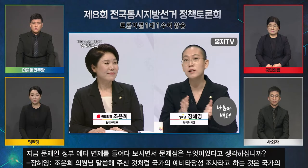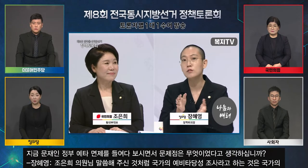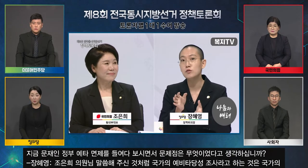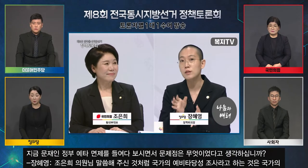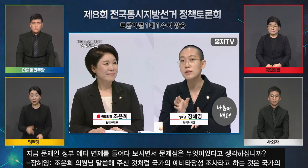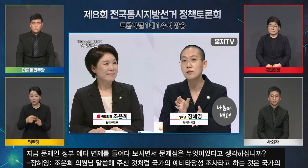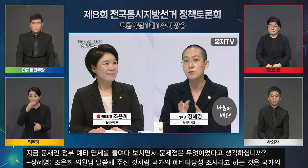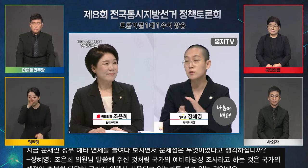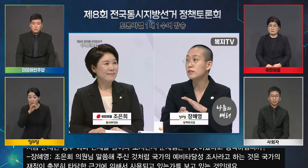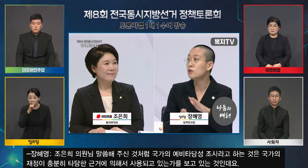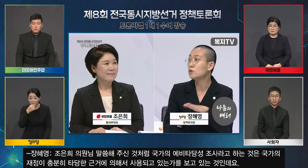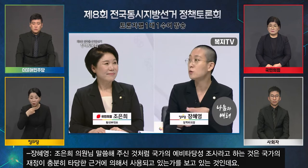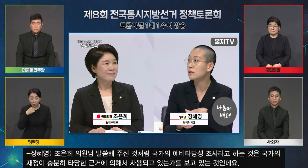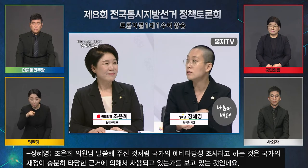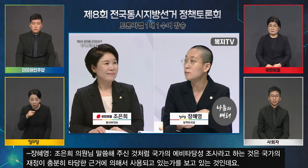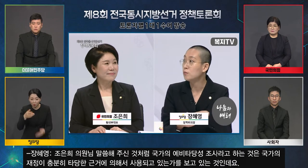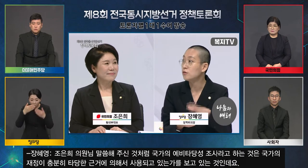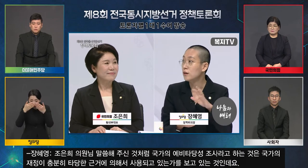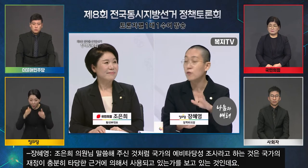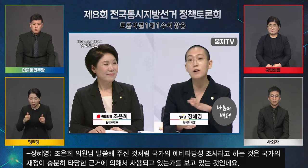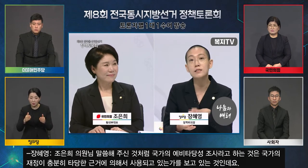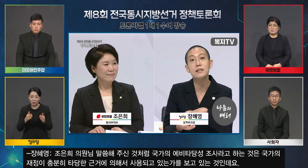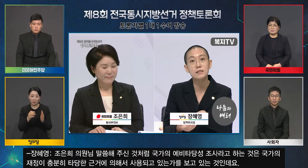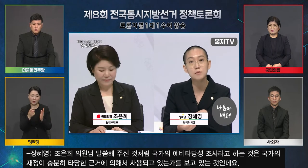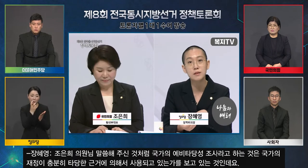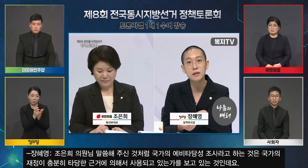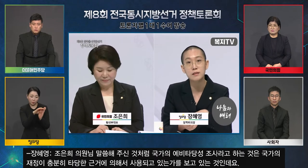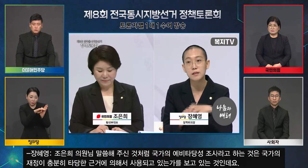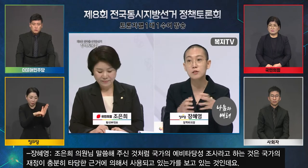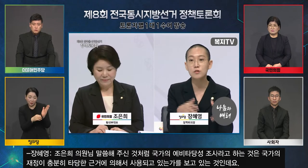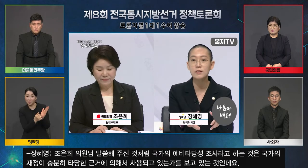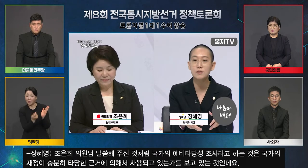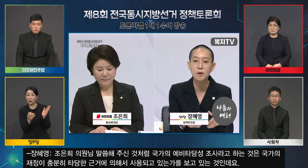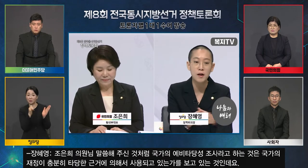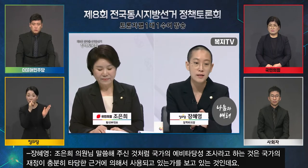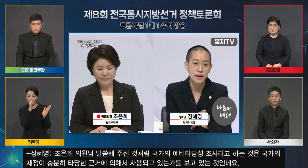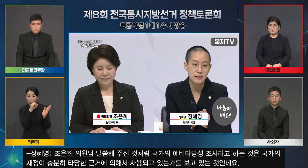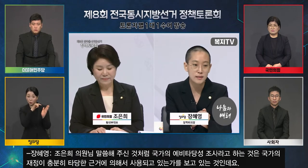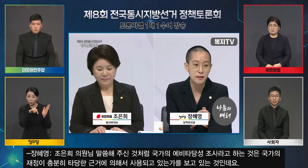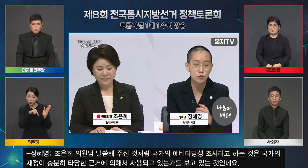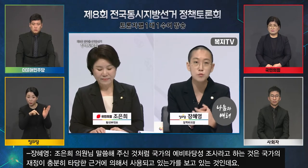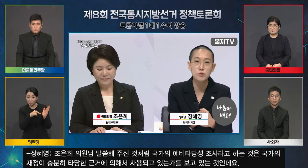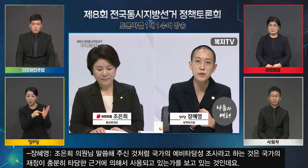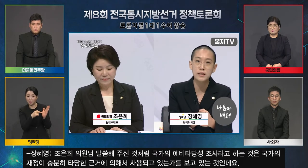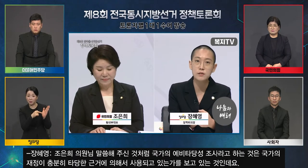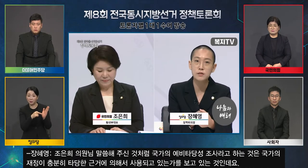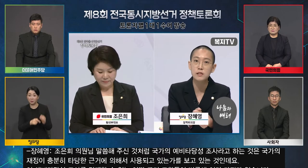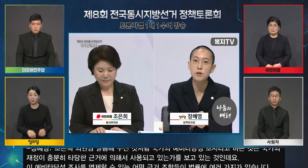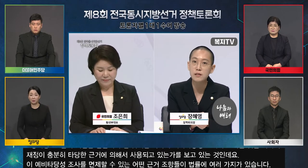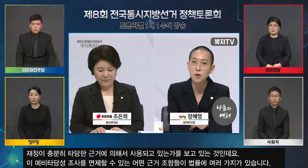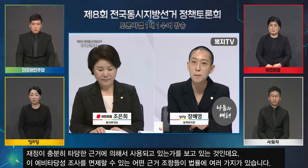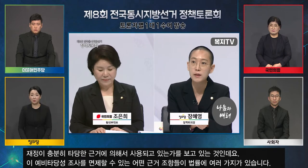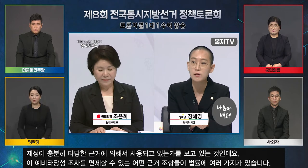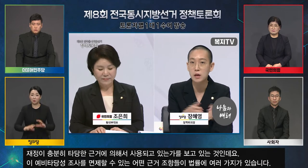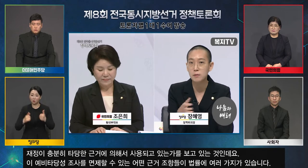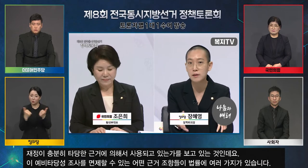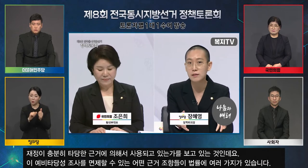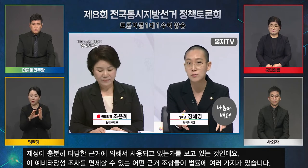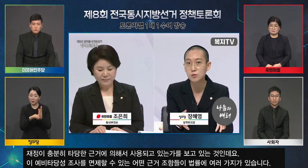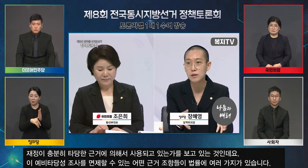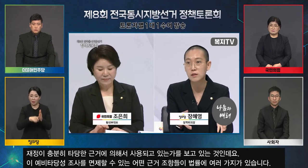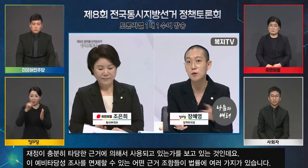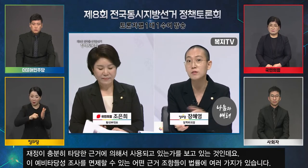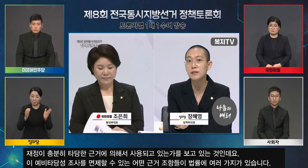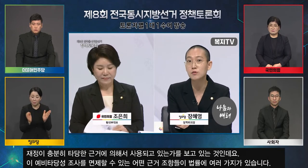조사를 면제할 수 있는 어떤 근거 조항들이 법률에 여러 가지가 있습니다. 그런데 그중에서 사실상 국무회의에서 의결하는 것만으로